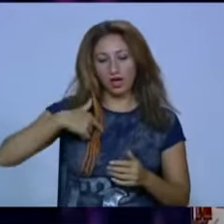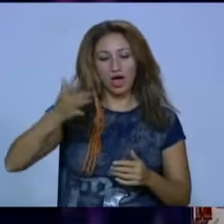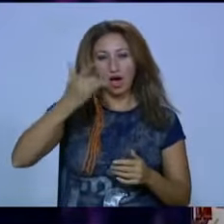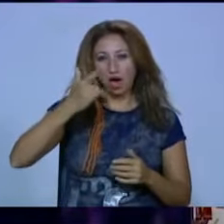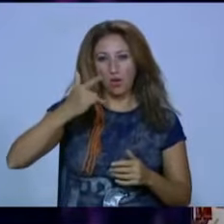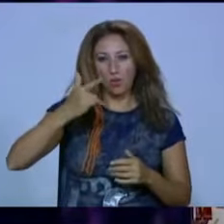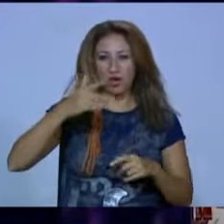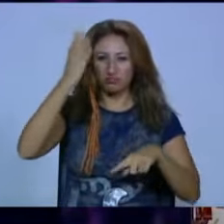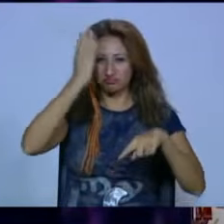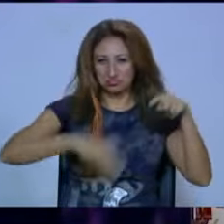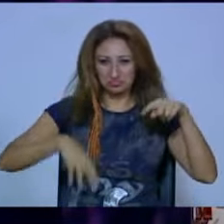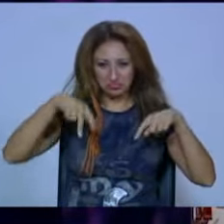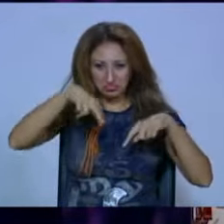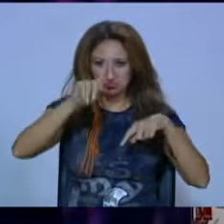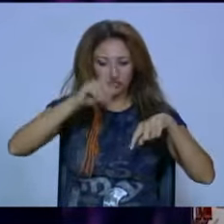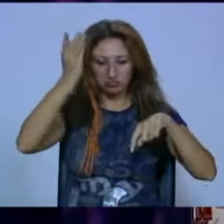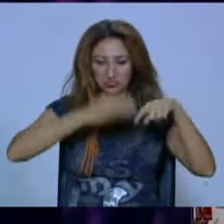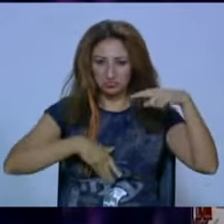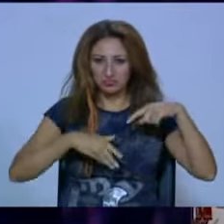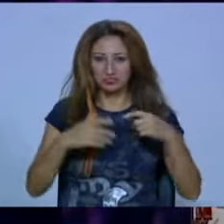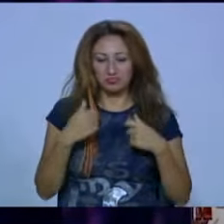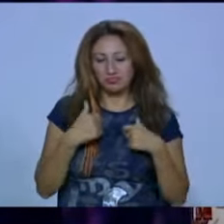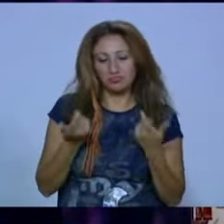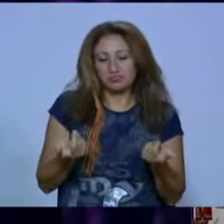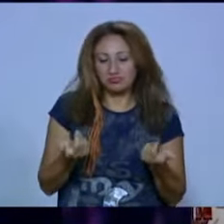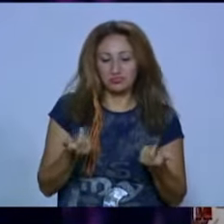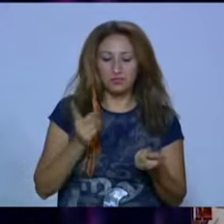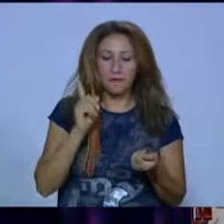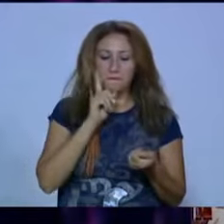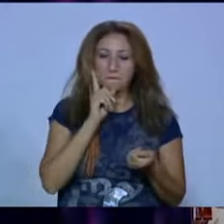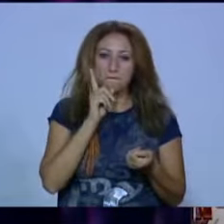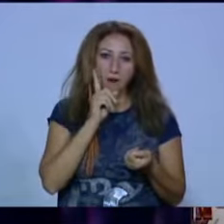عنده غرغرينه في رجله، وانا مامتي